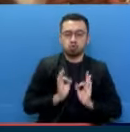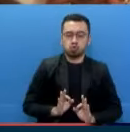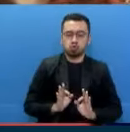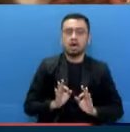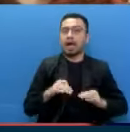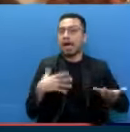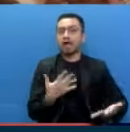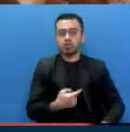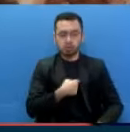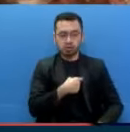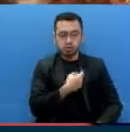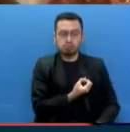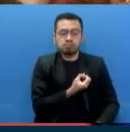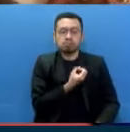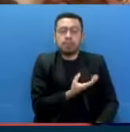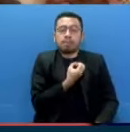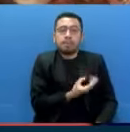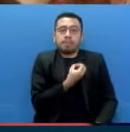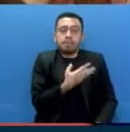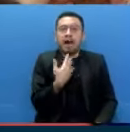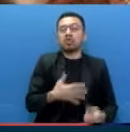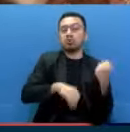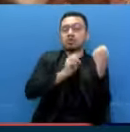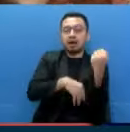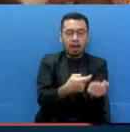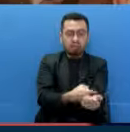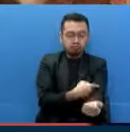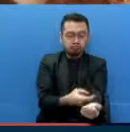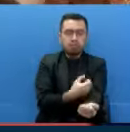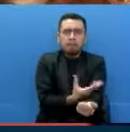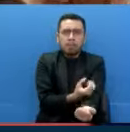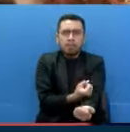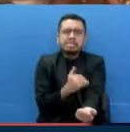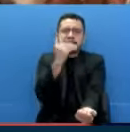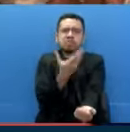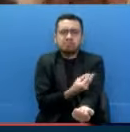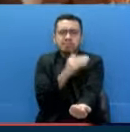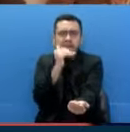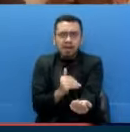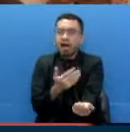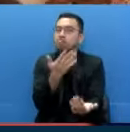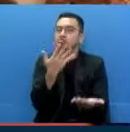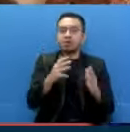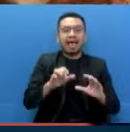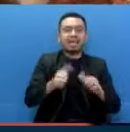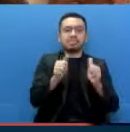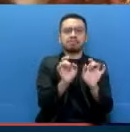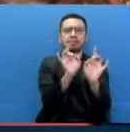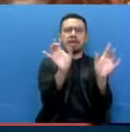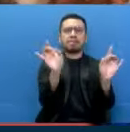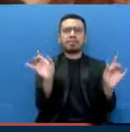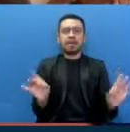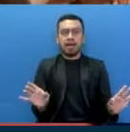Irama jantung Irama Darah ya tekanan darah yang berbeda maka tentu akan berpotensi menimbulkan hasil yang berbeda demikian juga orang yang EE